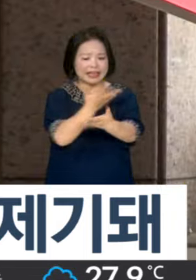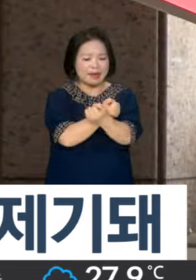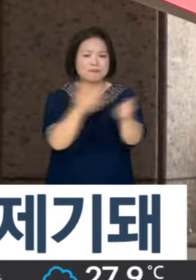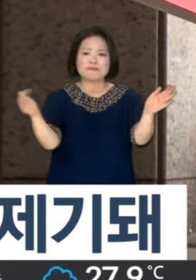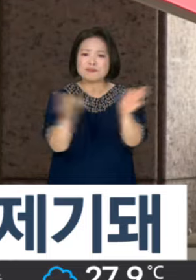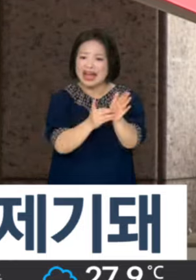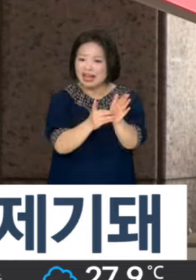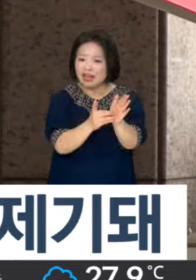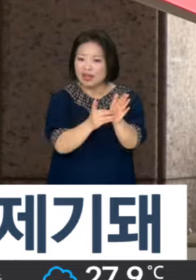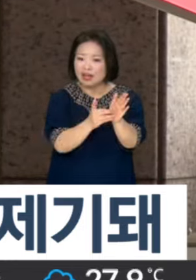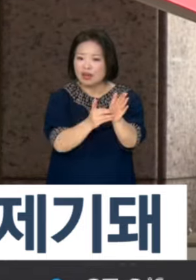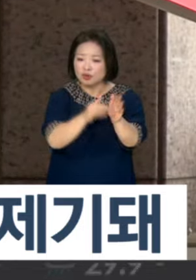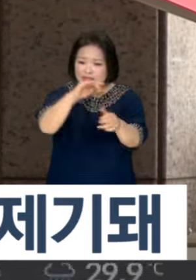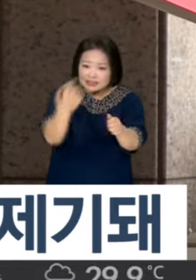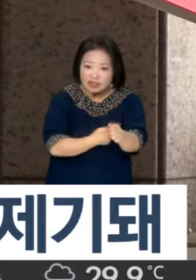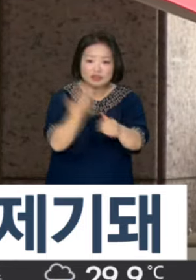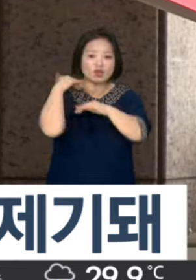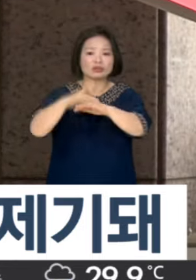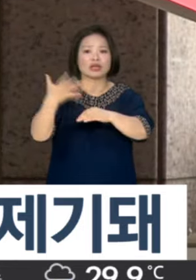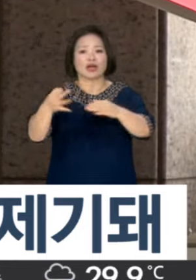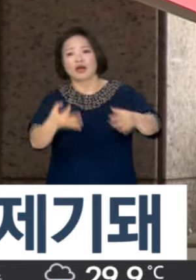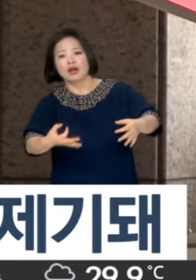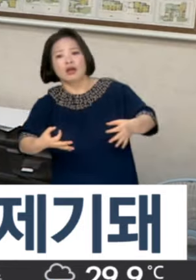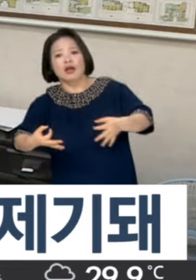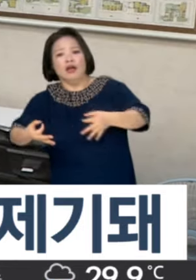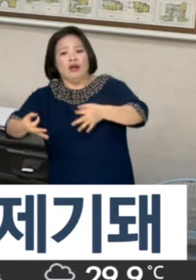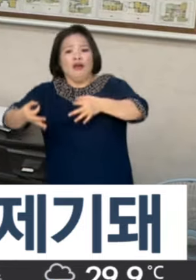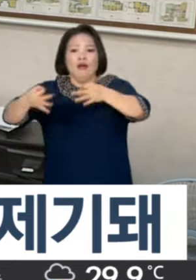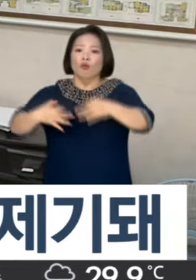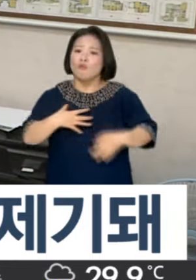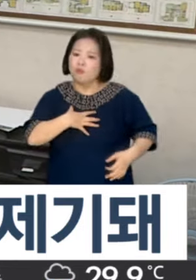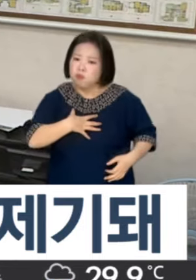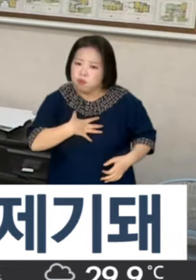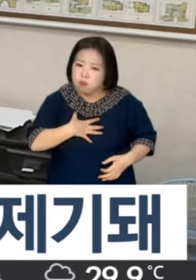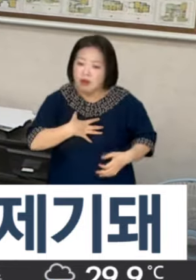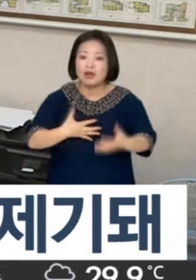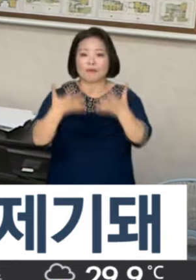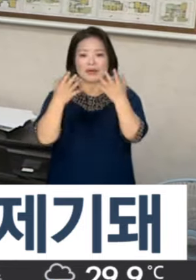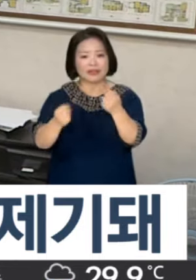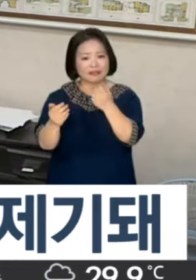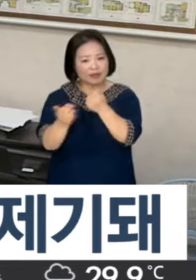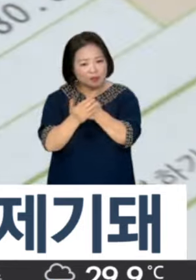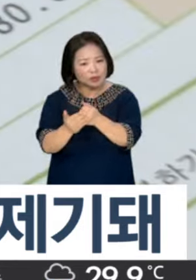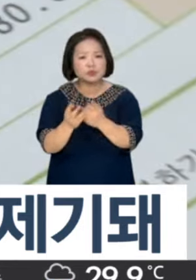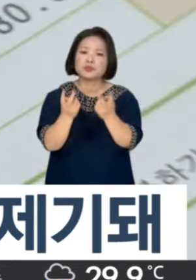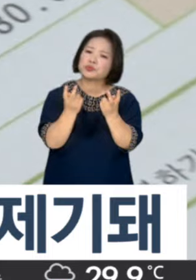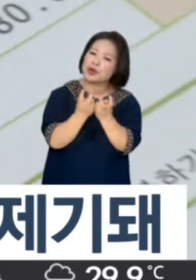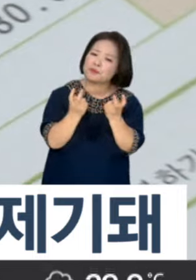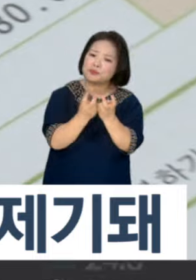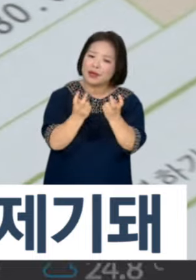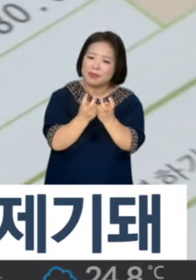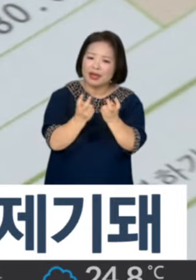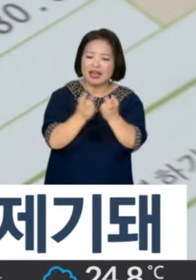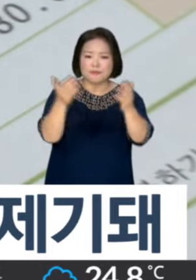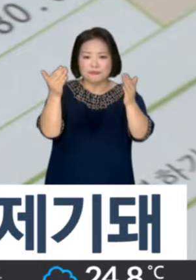만료되면 전셋값 상승세가 더 가팔라질 것이란 관측이 나오자 폐지론이 고개를 들고